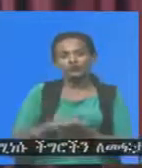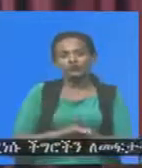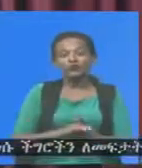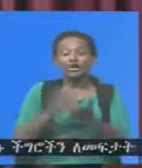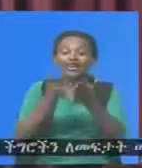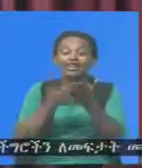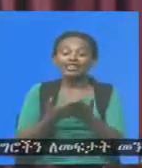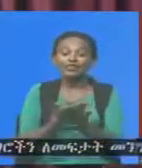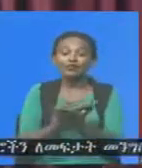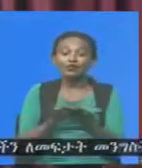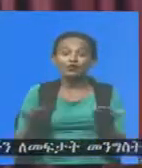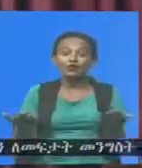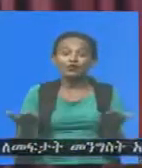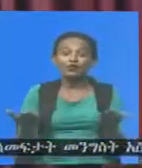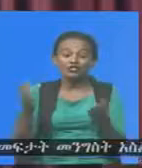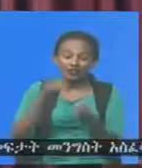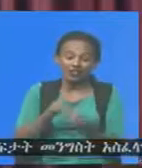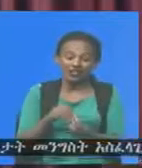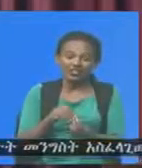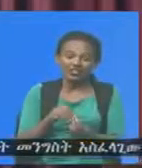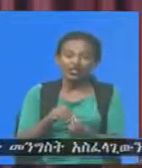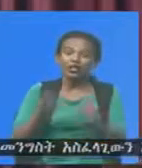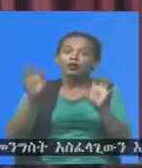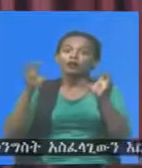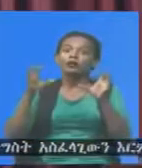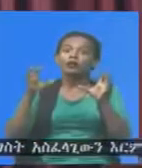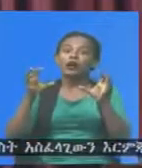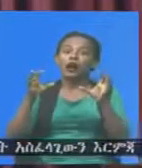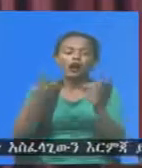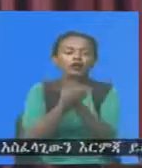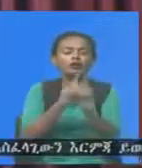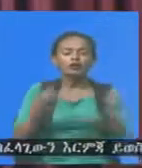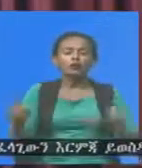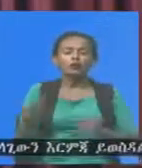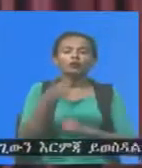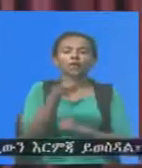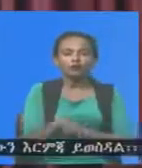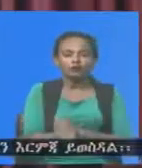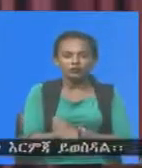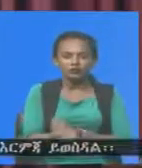እነዚህን ጉዳዮች ደምረን ሚዲያ ነጻ መሆን አለበት።